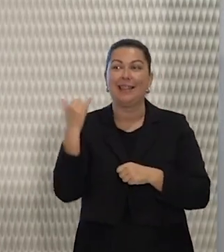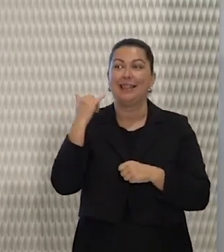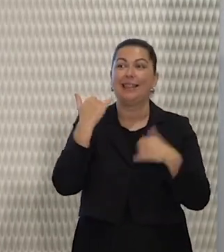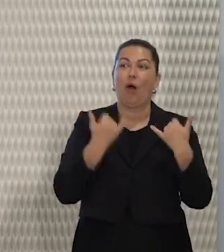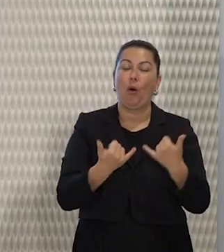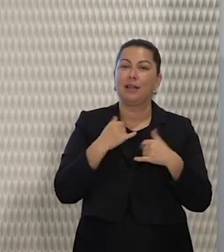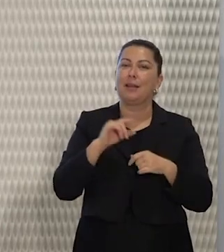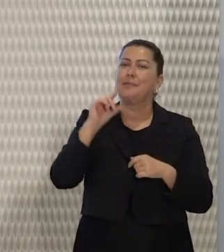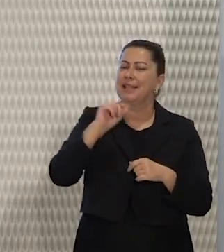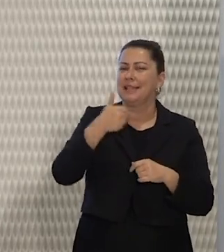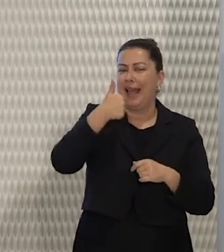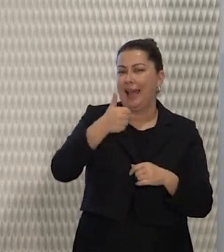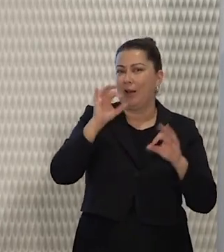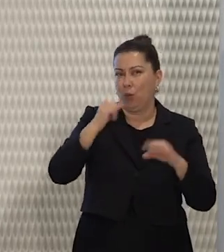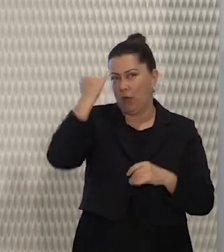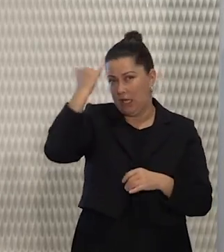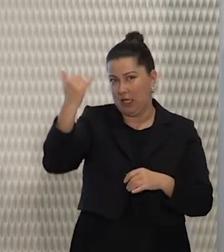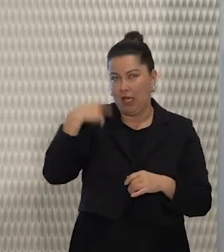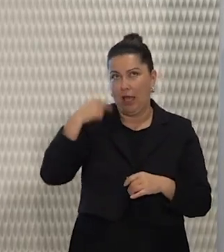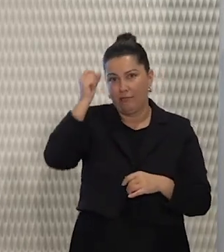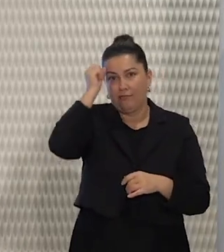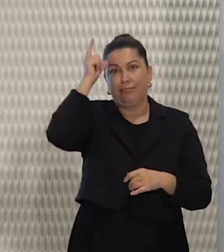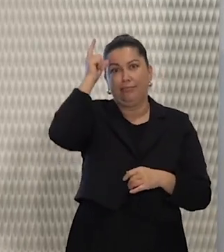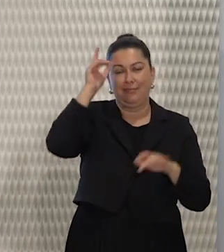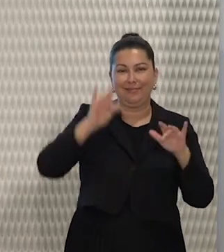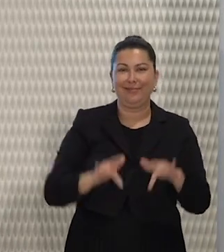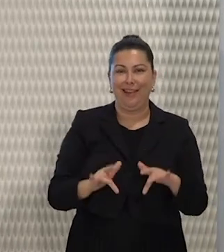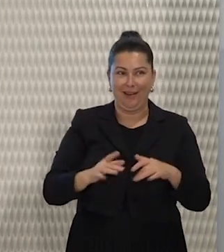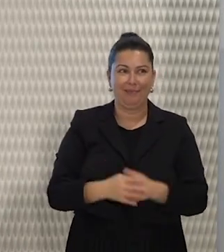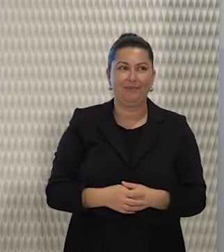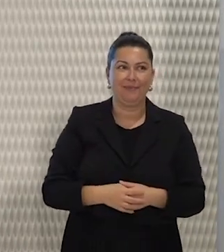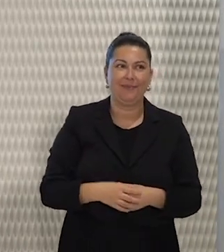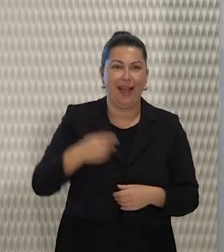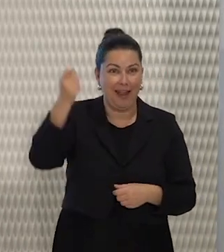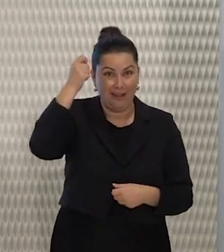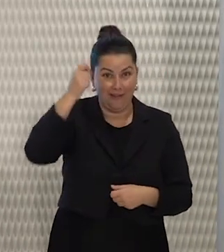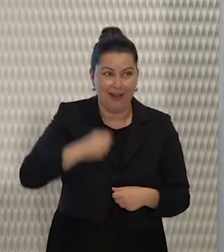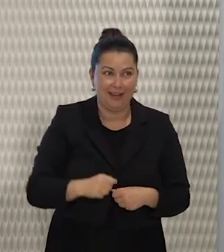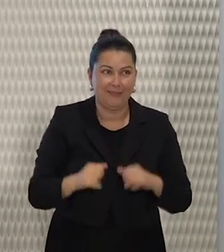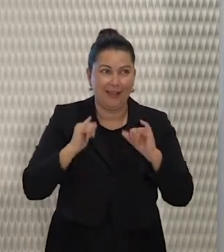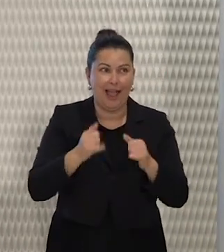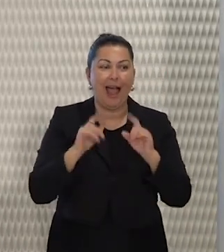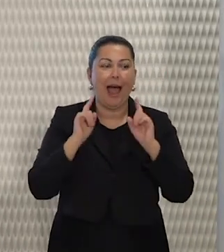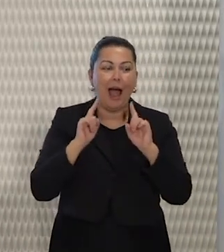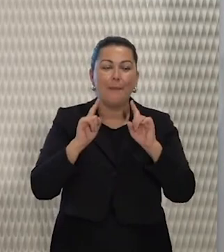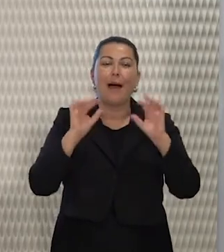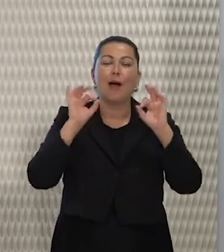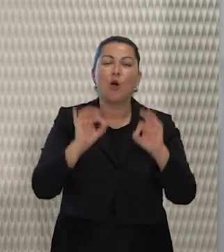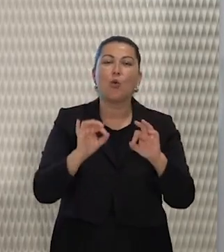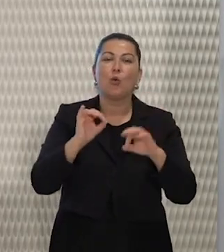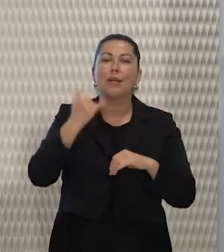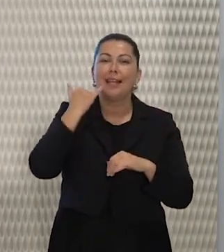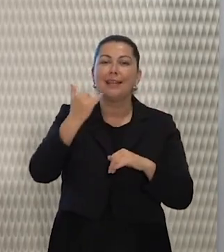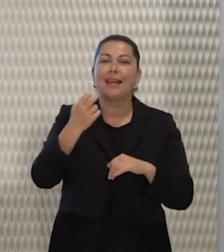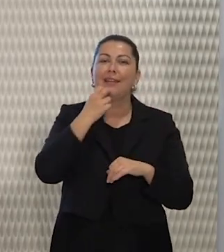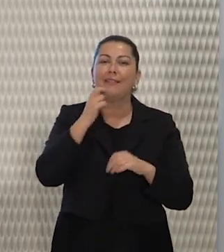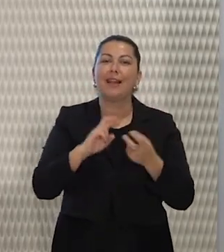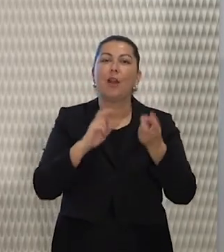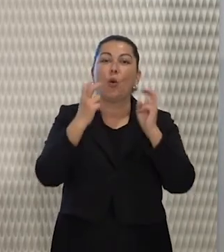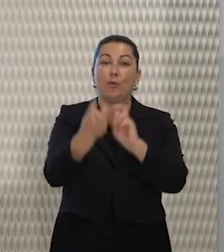mindestens eine gute Idee entstanden ist. Ja? Aber diese guten Ideen wollen umgesetzt